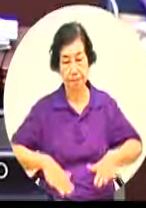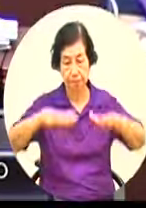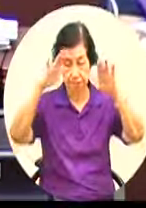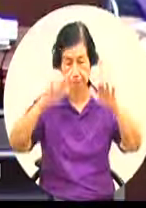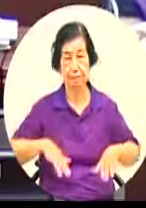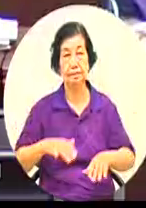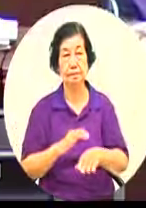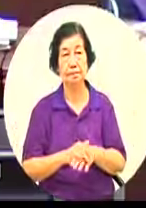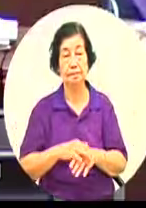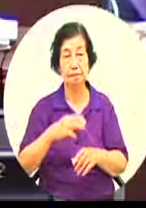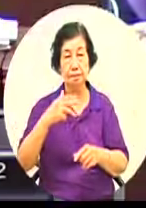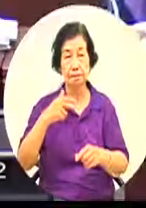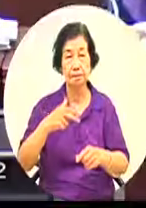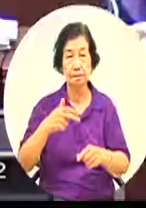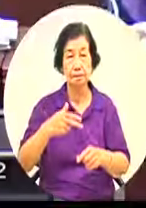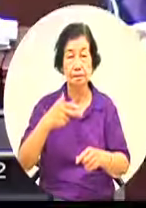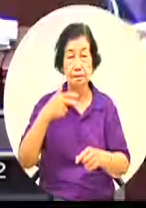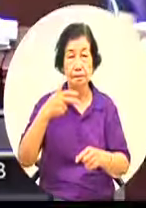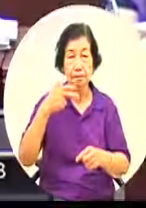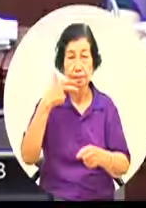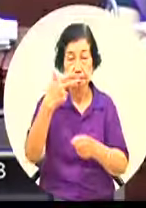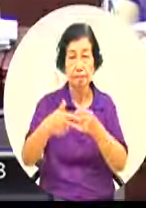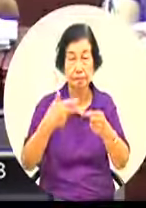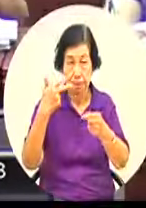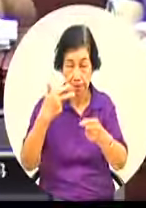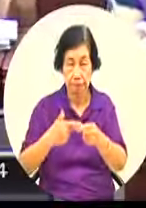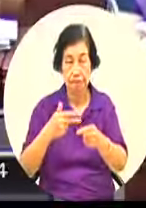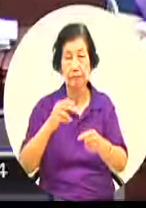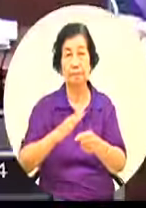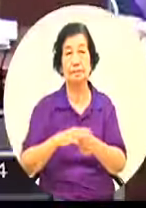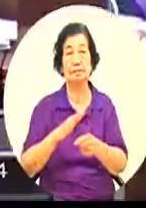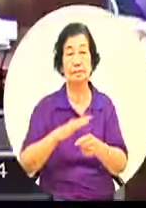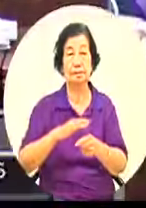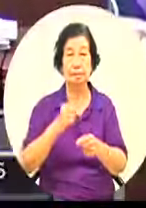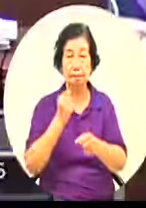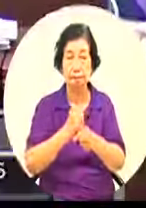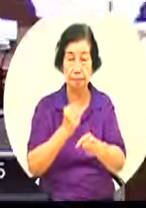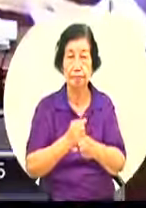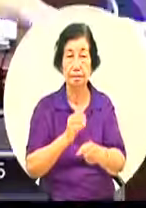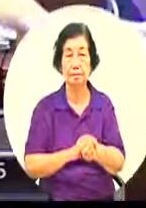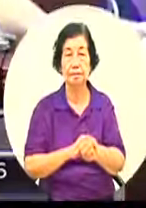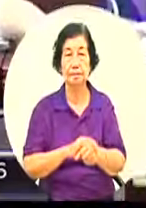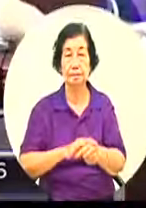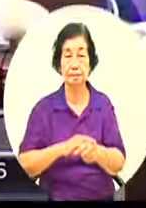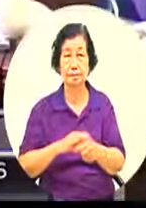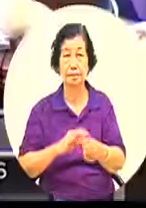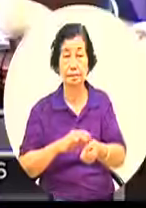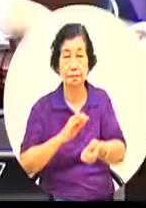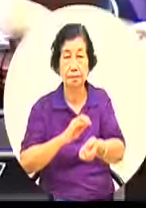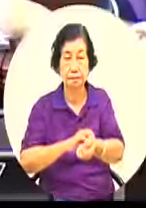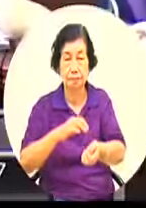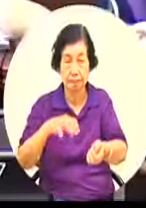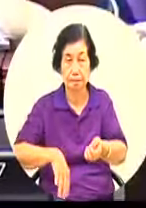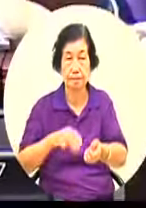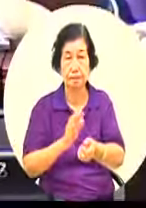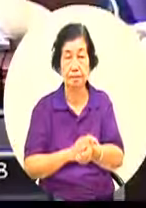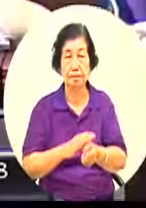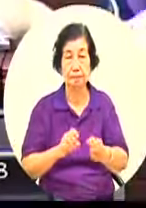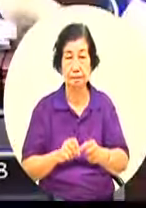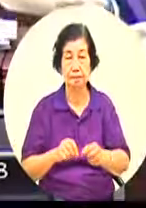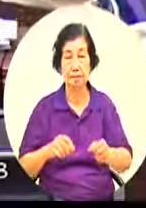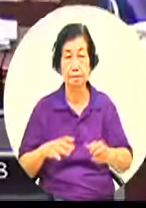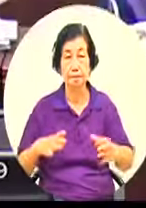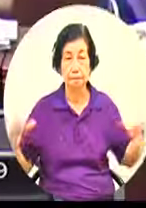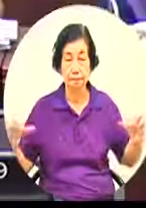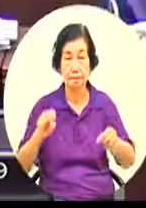是做了健康的这个检查的抽测以后，再做追踪。那跟医师团体的合作，就是扩大社会资源的连结哦，我们要来